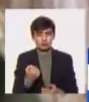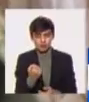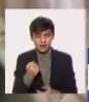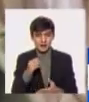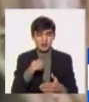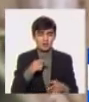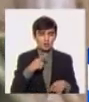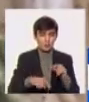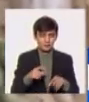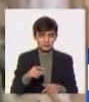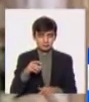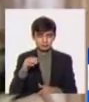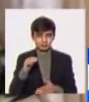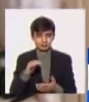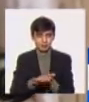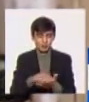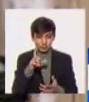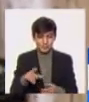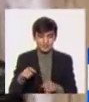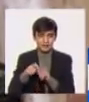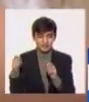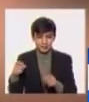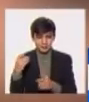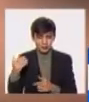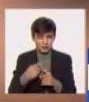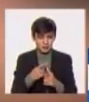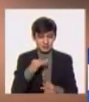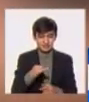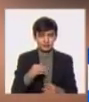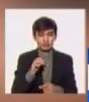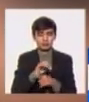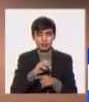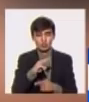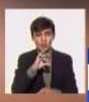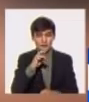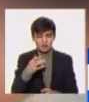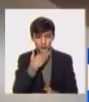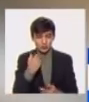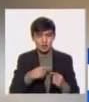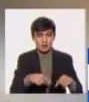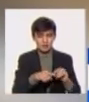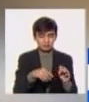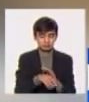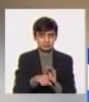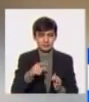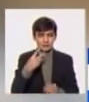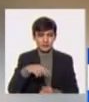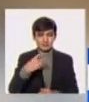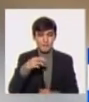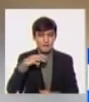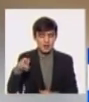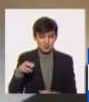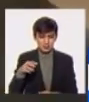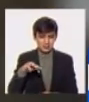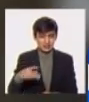родственников. Товары на самом деле не поставлялись, услуги не оказывались. Общий оборот фиктивных компаний превысил 22 миллиарда тенге. В